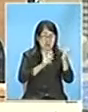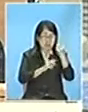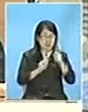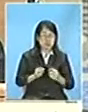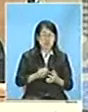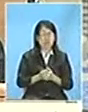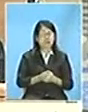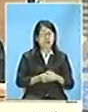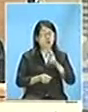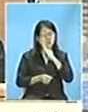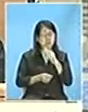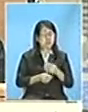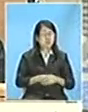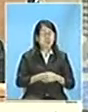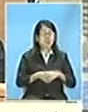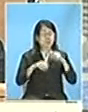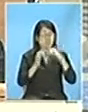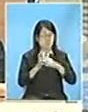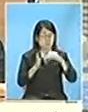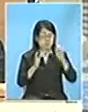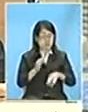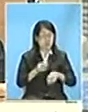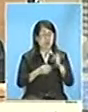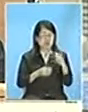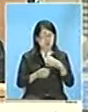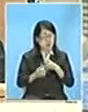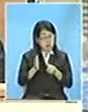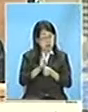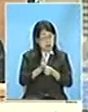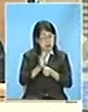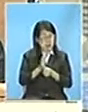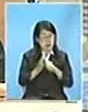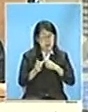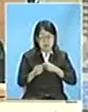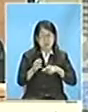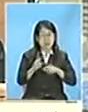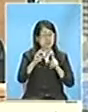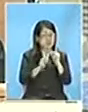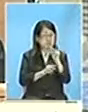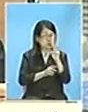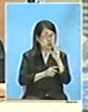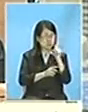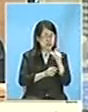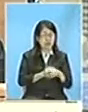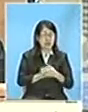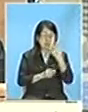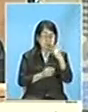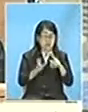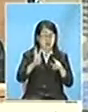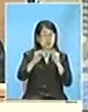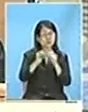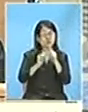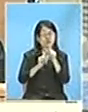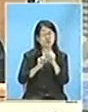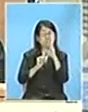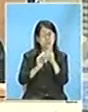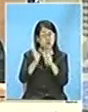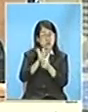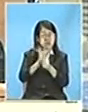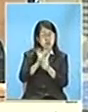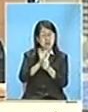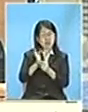านี้ใน 5/1 นะครับท่านจะแปรยติในมาตรา26ไม่ได้เลยเพราะว่า26เนี่ยนะครับท่านเป็นการแปรยติเฉพาะนะในร่